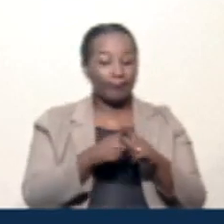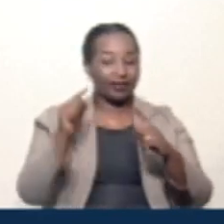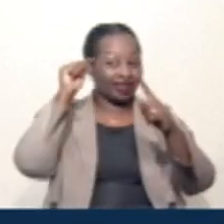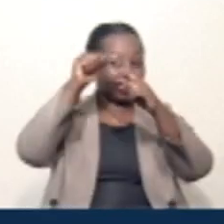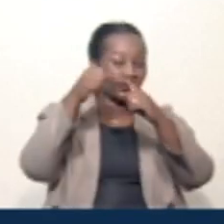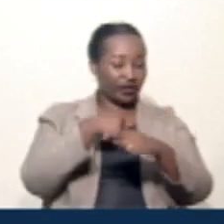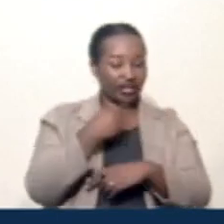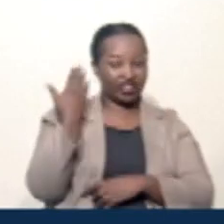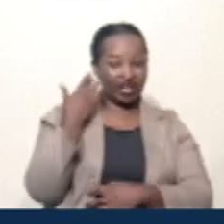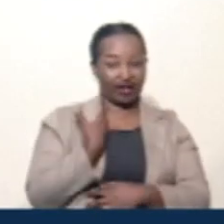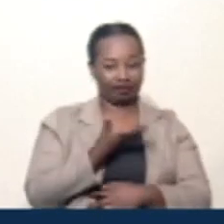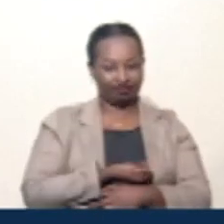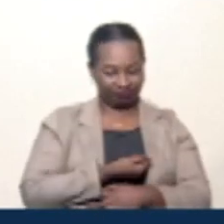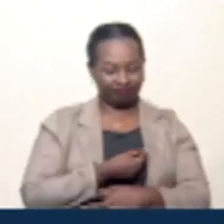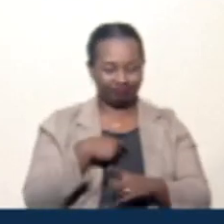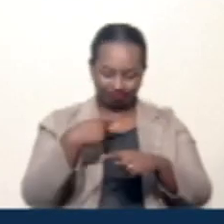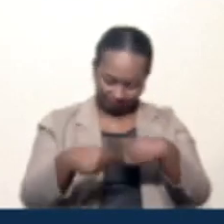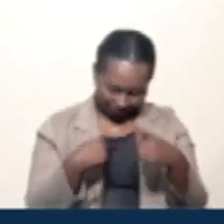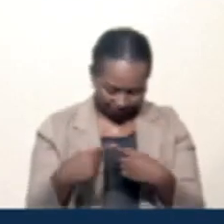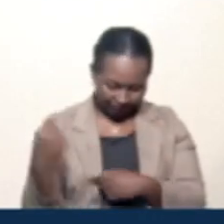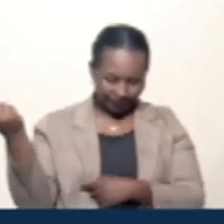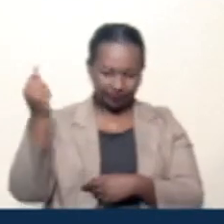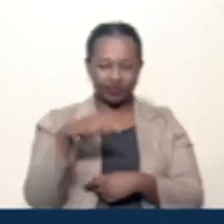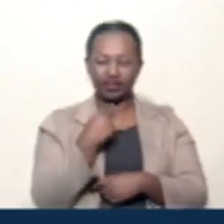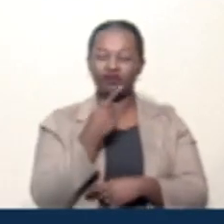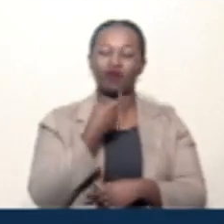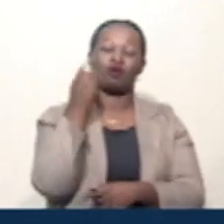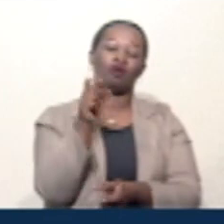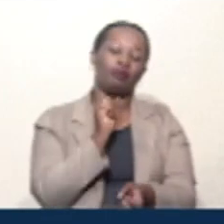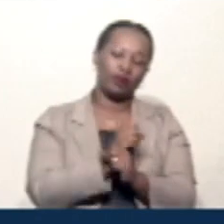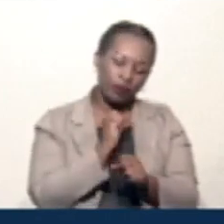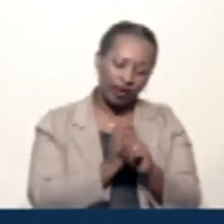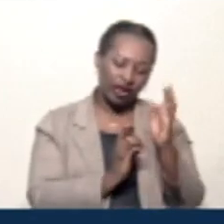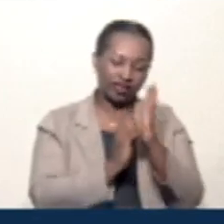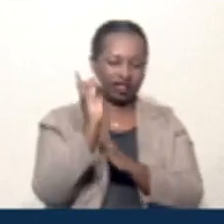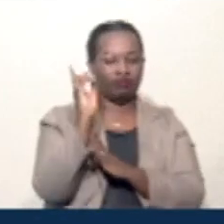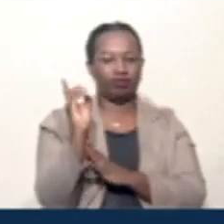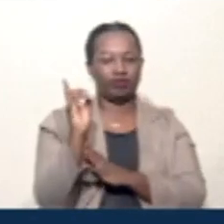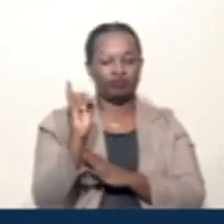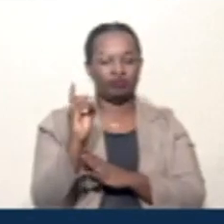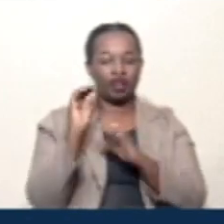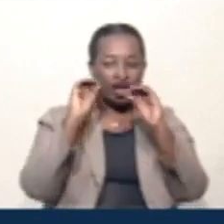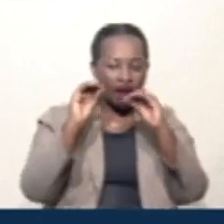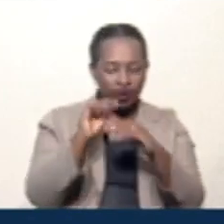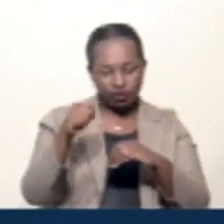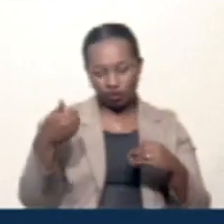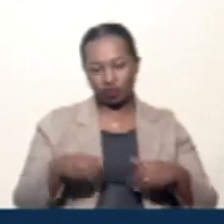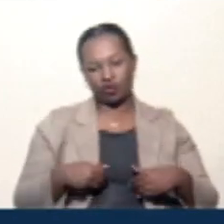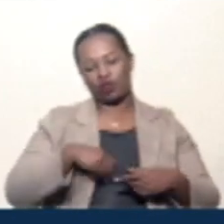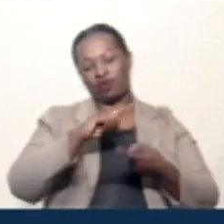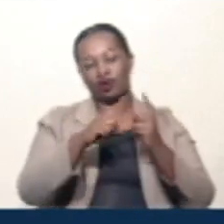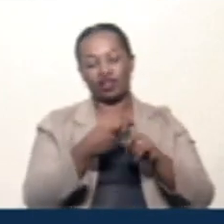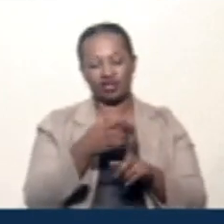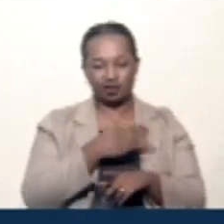kubw'intego yanjye nari mfite ndakomeza ndaza ndavuga ati ngomba gukora nkiteza imbere nkabyigisha n'urubyiruko rugenzi